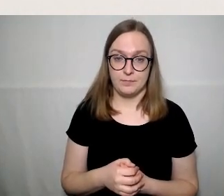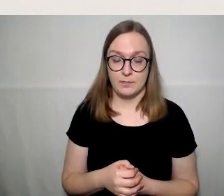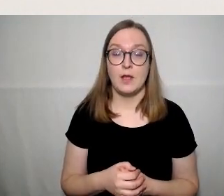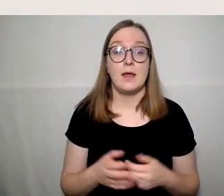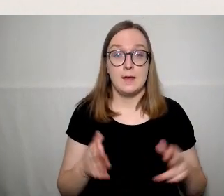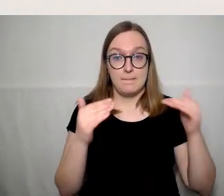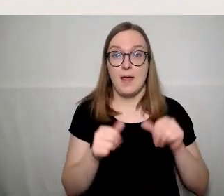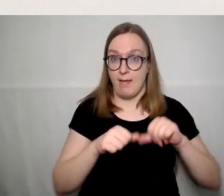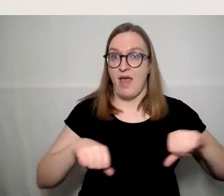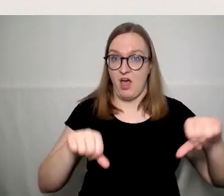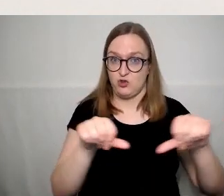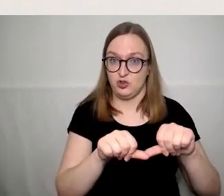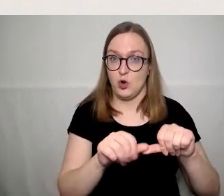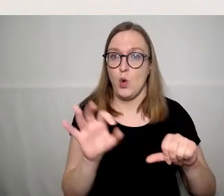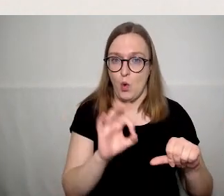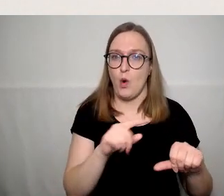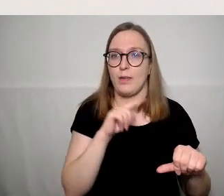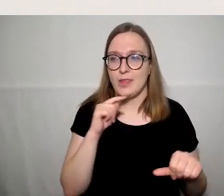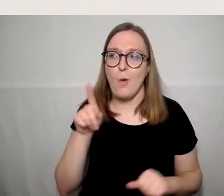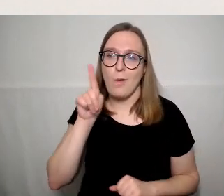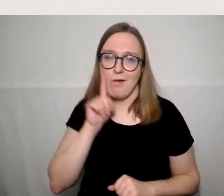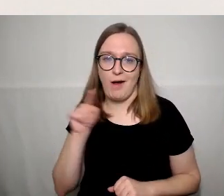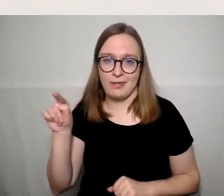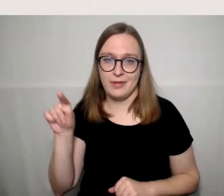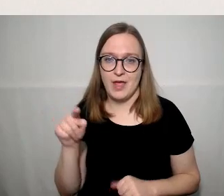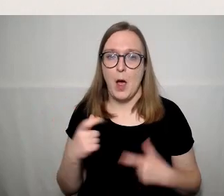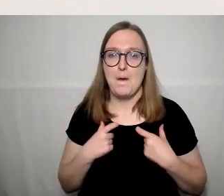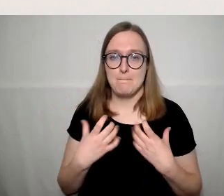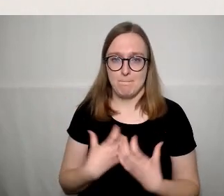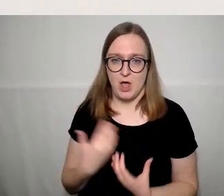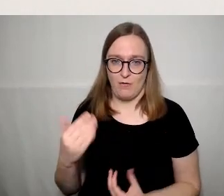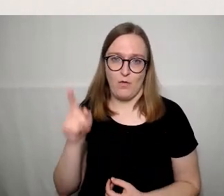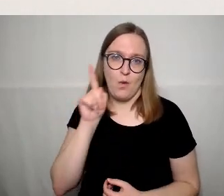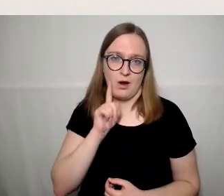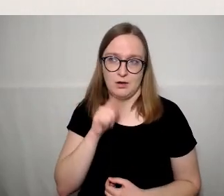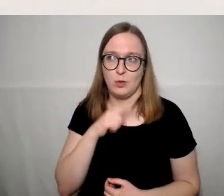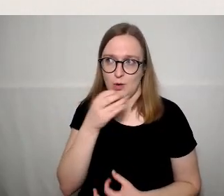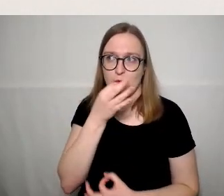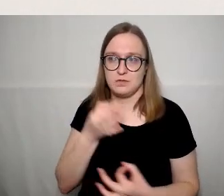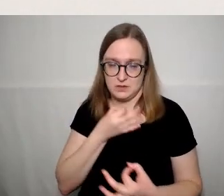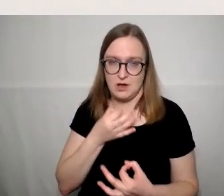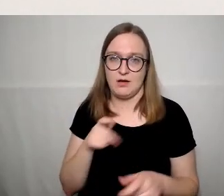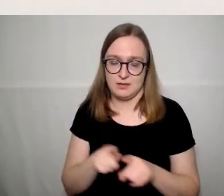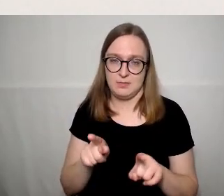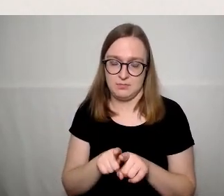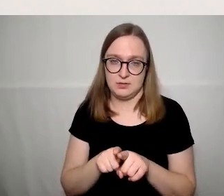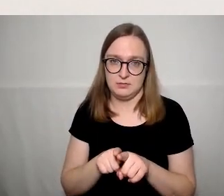ežeras, apie kurį irgi ne vienas kandidatas kalbėjo į merus, kad reiktų kažkaip tai išnaudoti